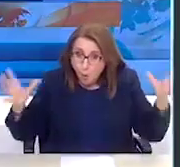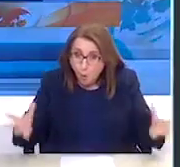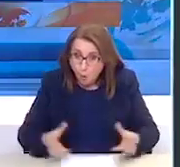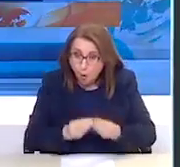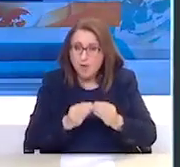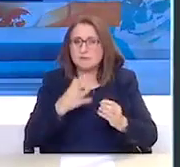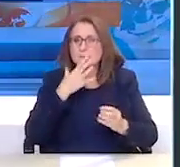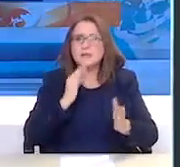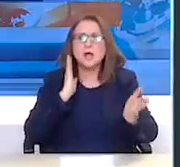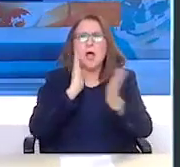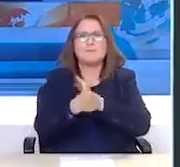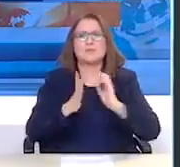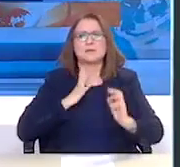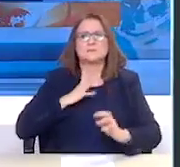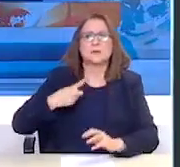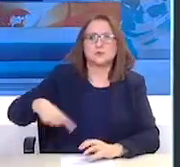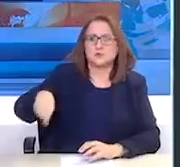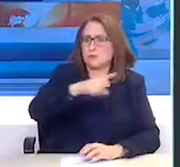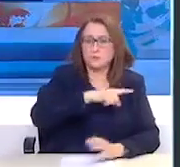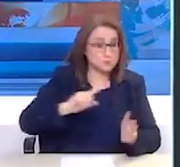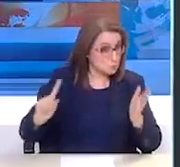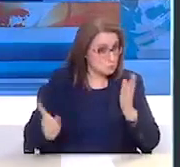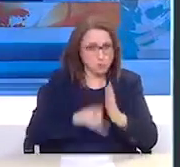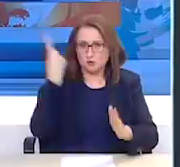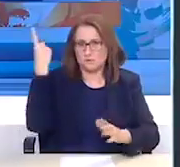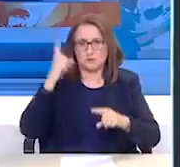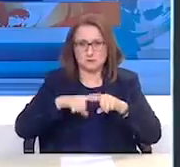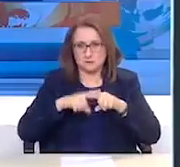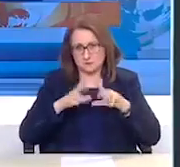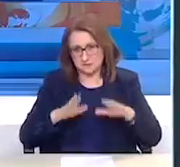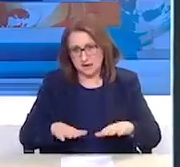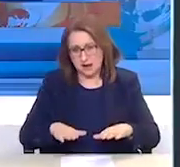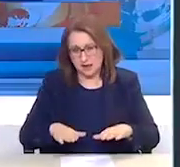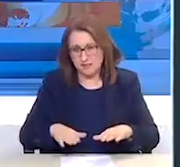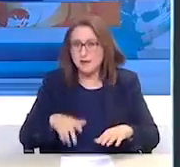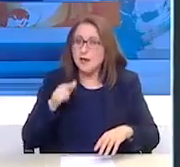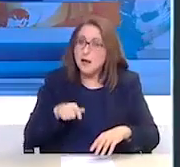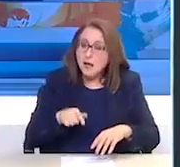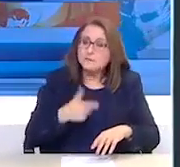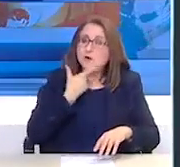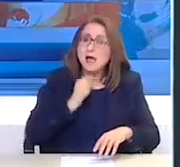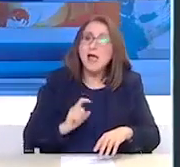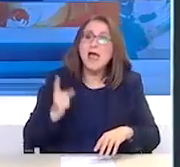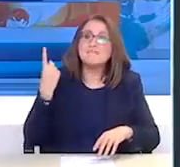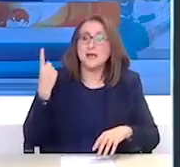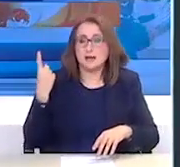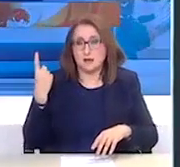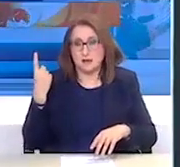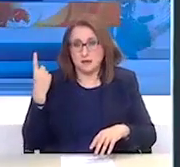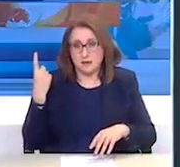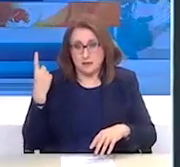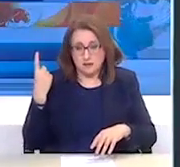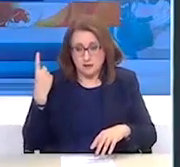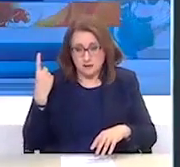επίπεδο και γίνονται για πρώτη φορά στη χώρα μας. Και αυτό είναι μια ευκαιρία, αυτά που υλοποιούμε αυτόν τον